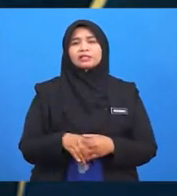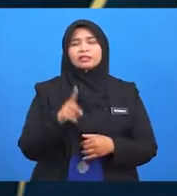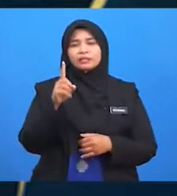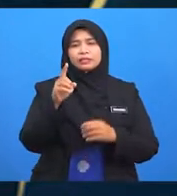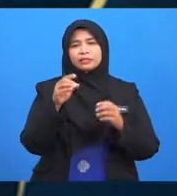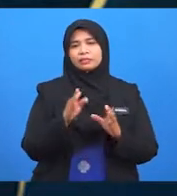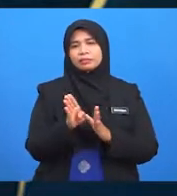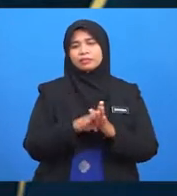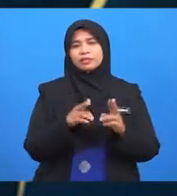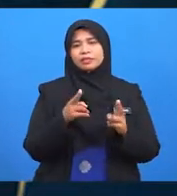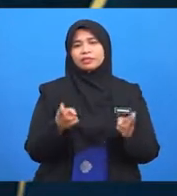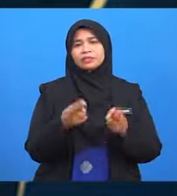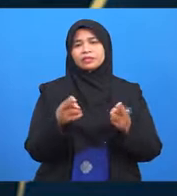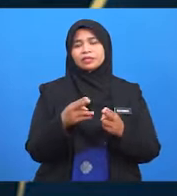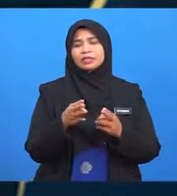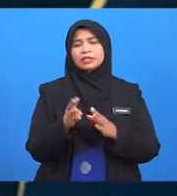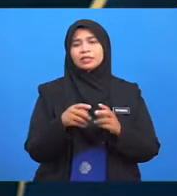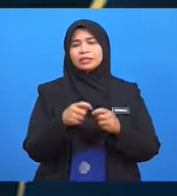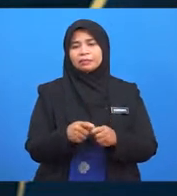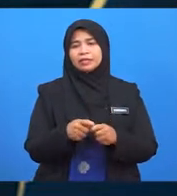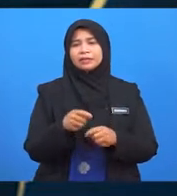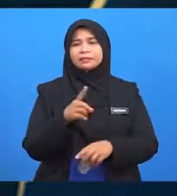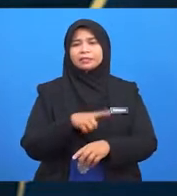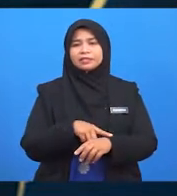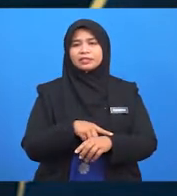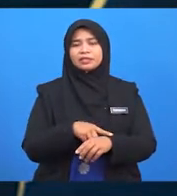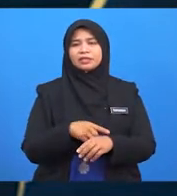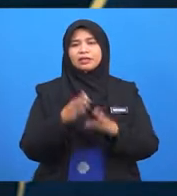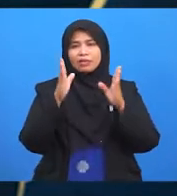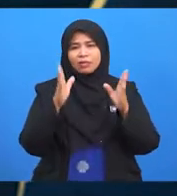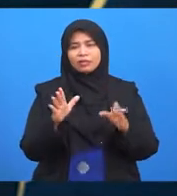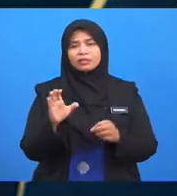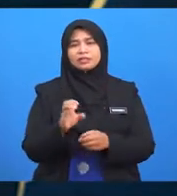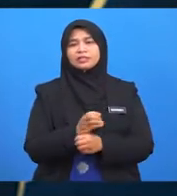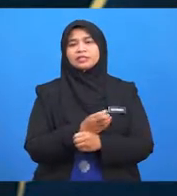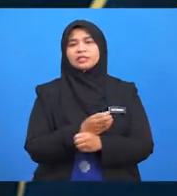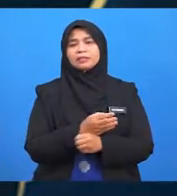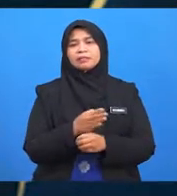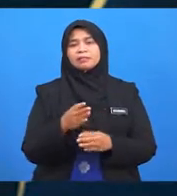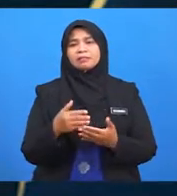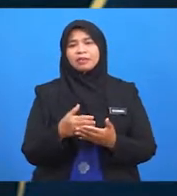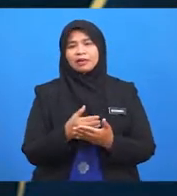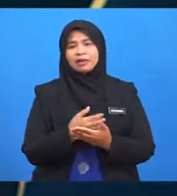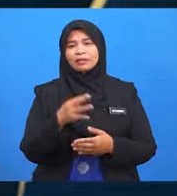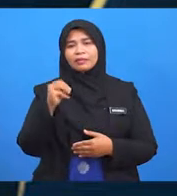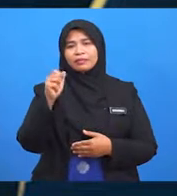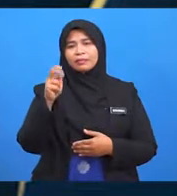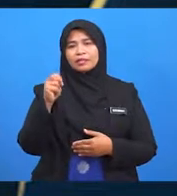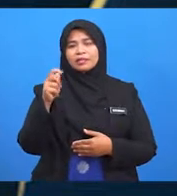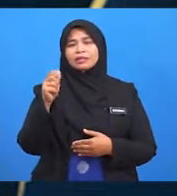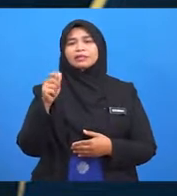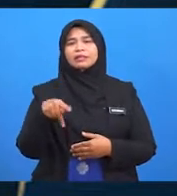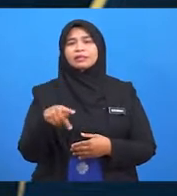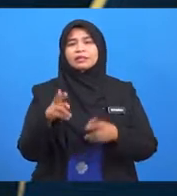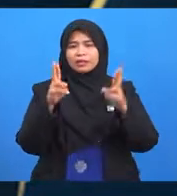berusaha menepati masa. Orang cekap barulah mantap. Rakyat